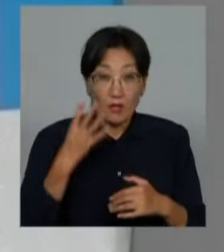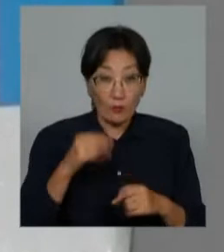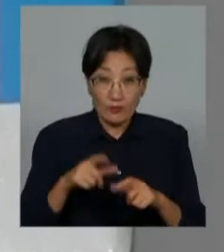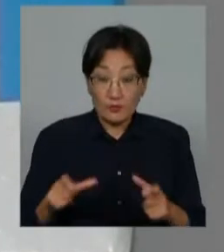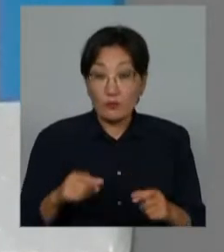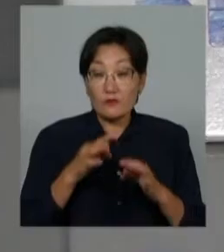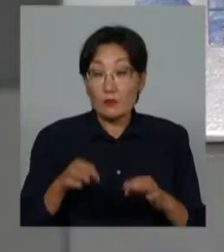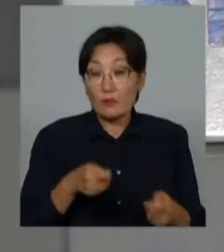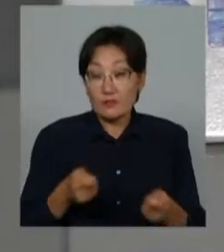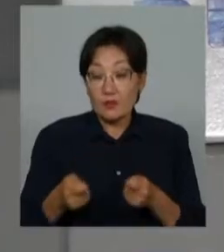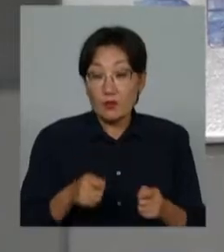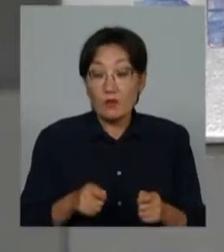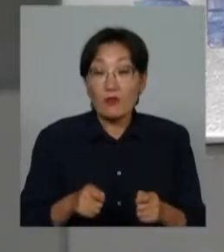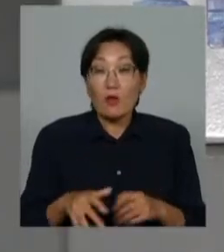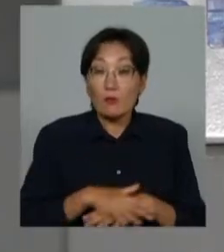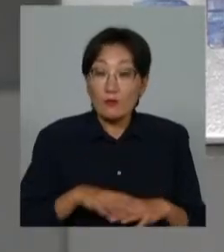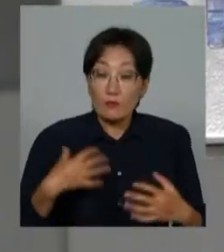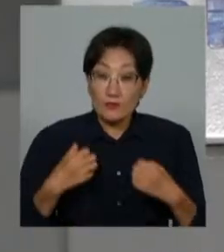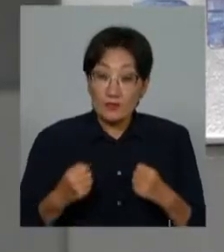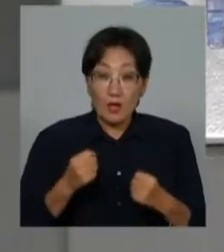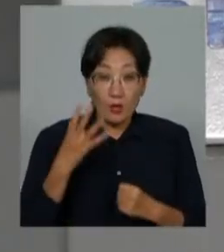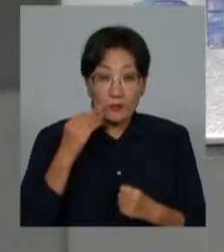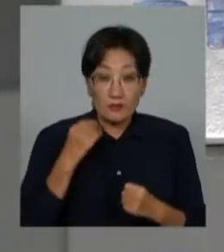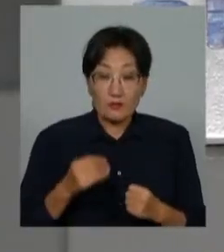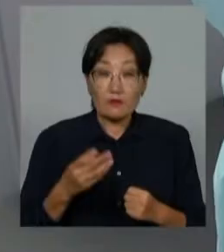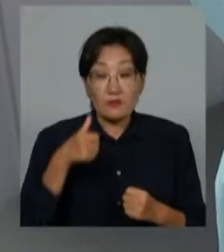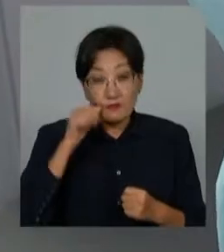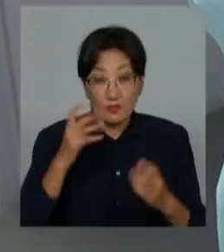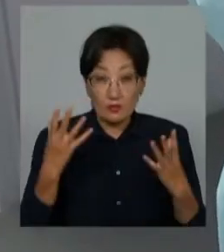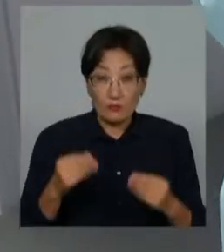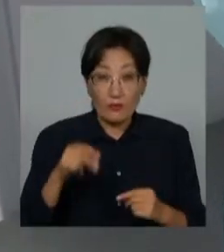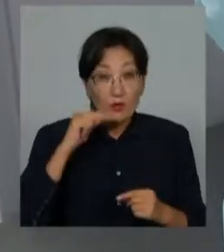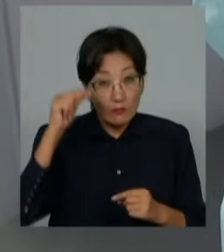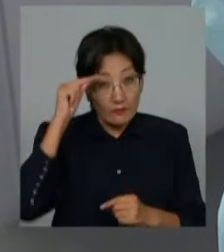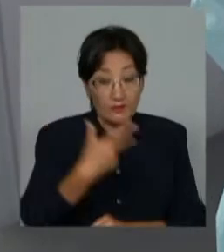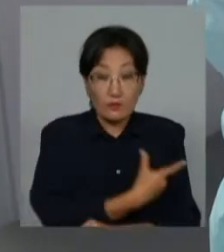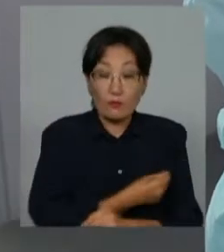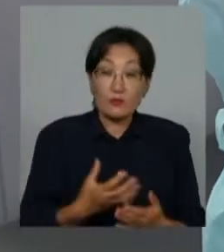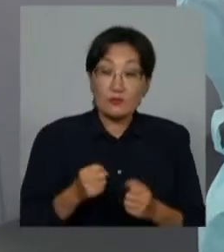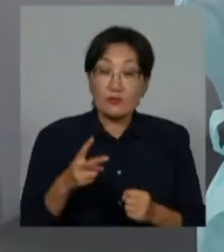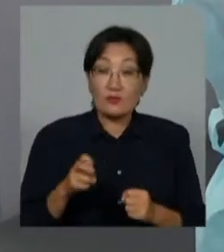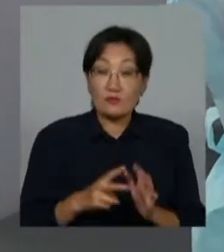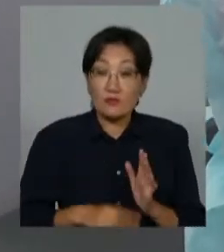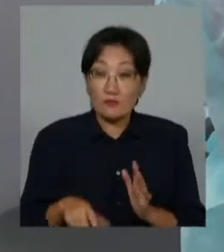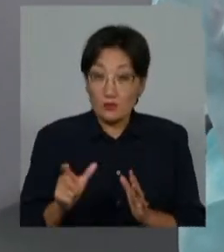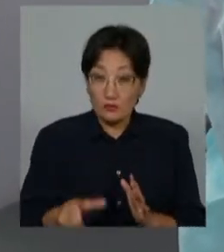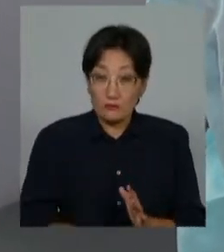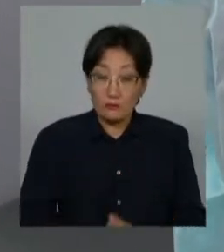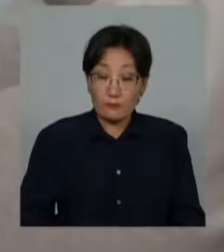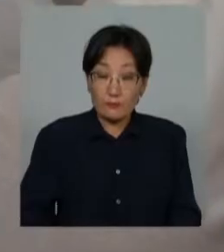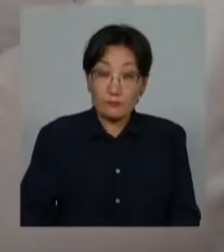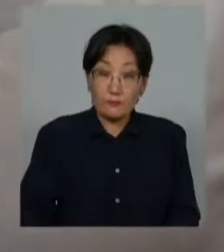По словам руководителя Управления общественного здоровья Алматы, за вчерашний день китайскую вакцину получили 270 человек.